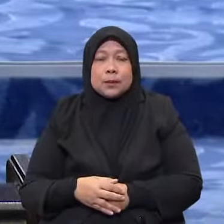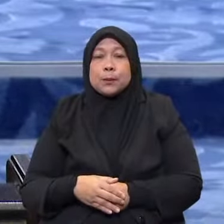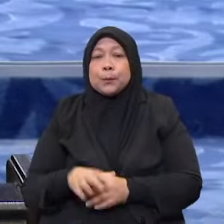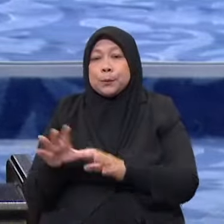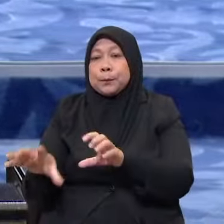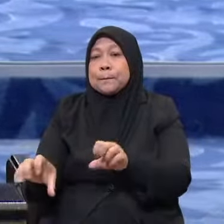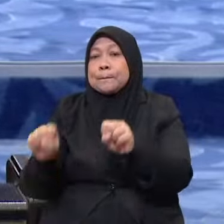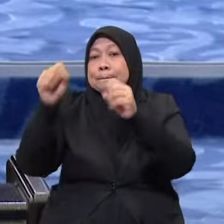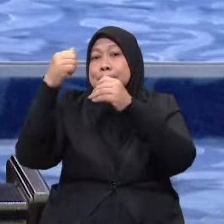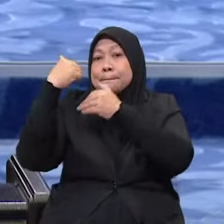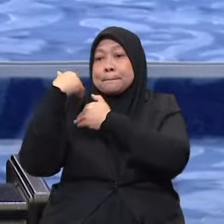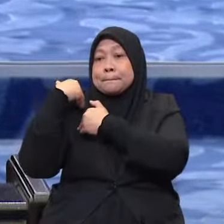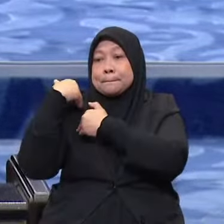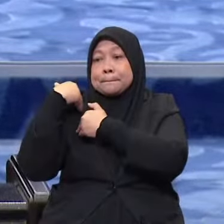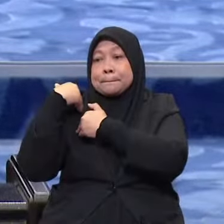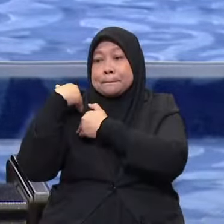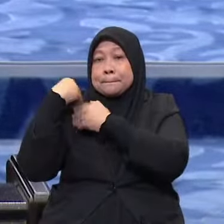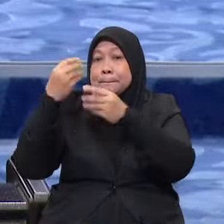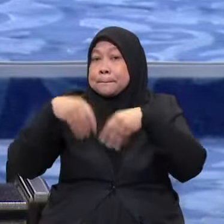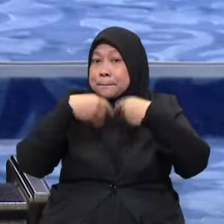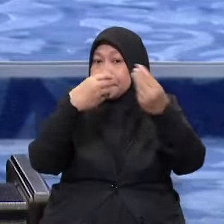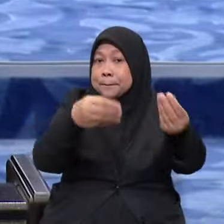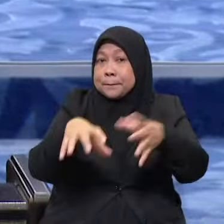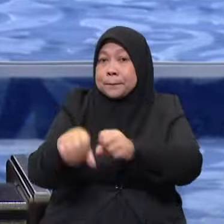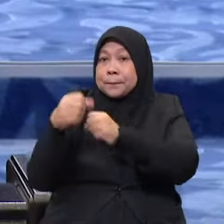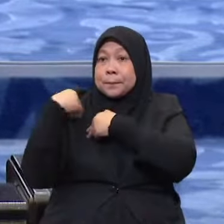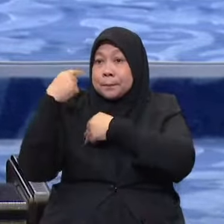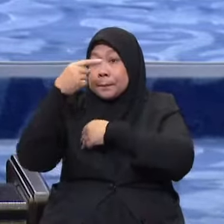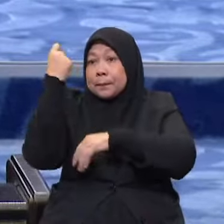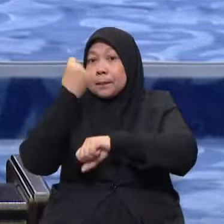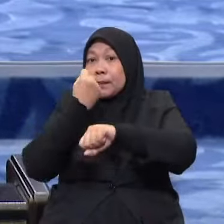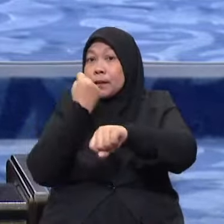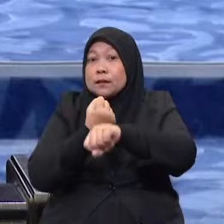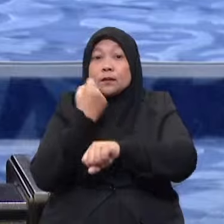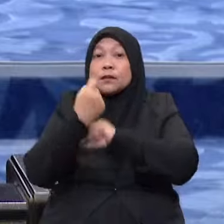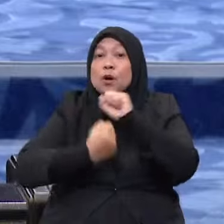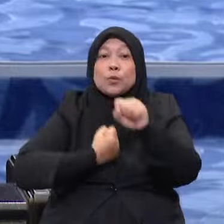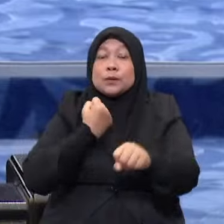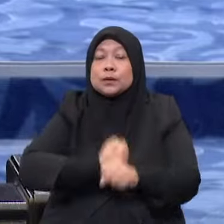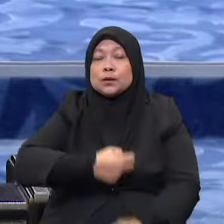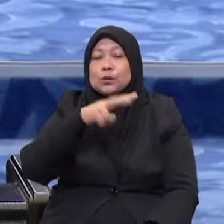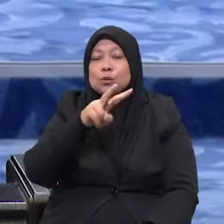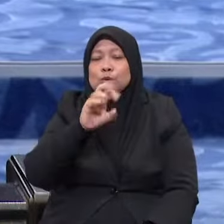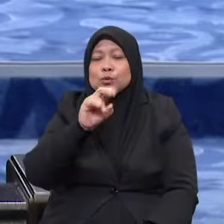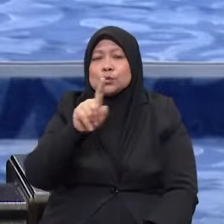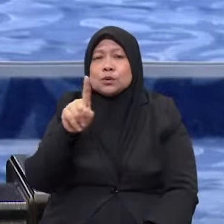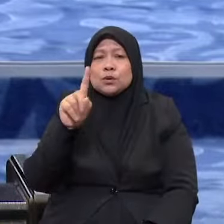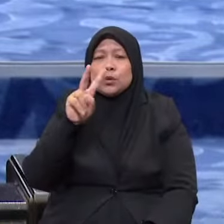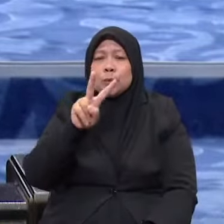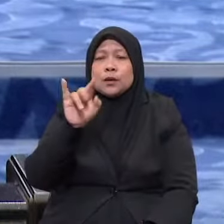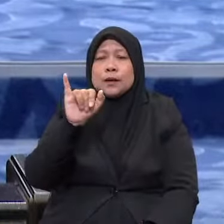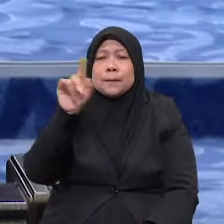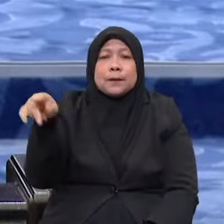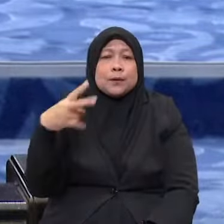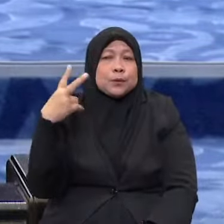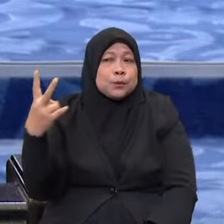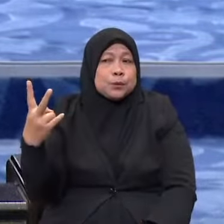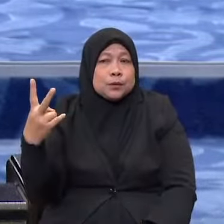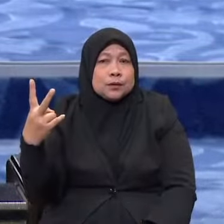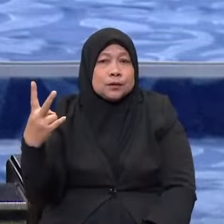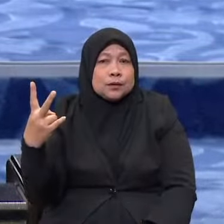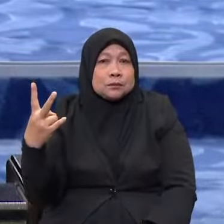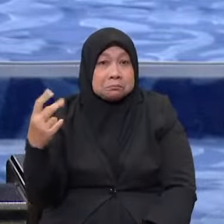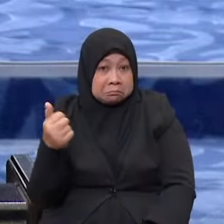mengambil alih peranan, memberikan peranan BlackRock itu tahun 2021, 26 Februari.